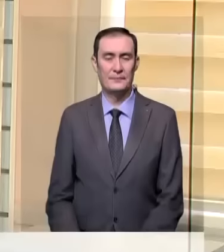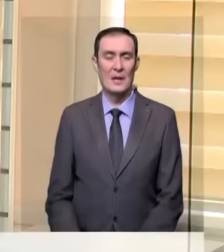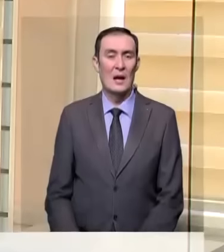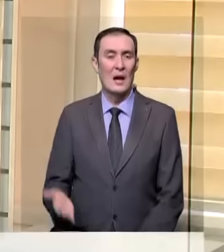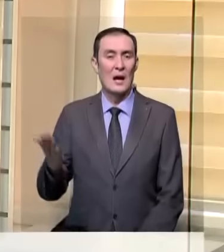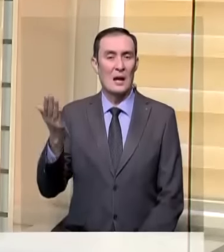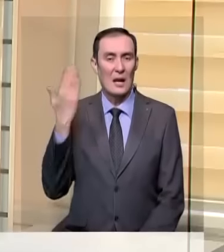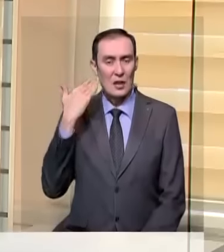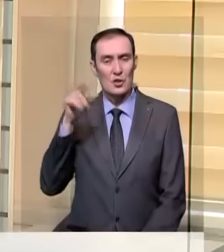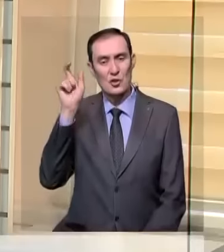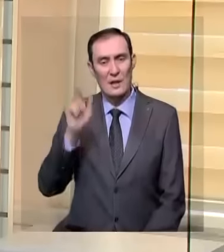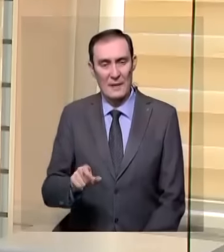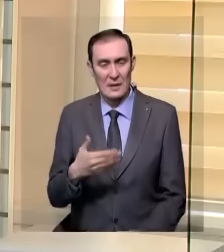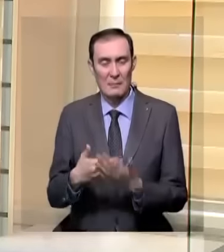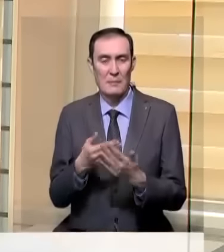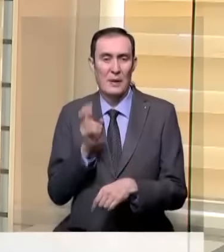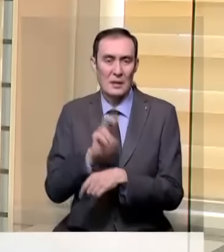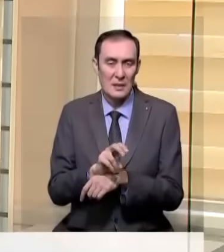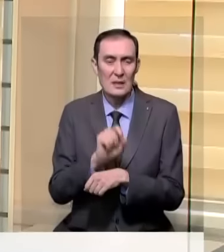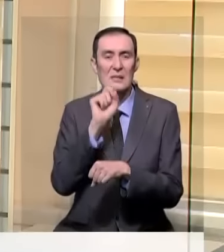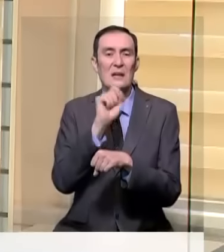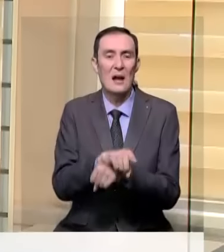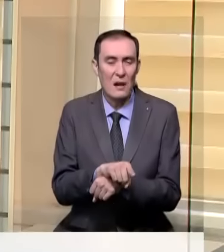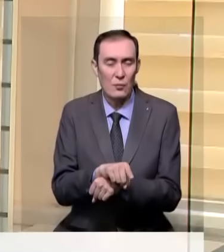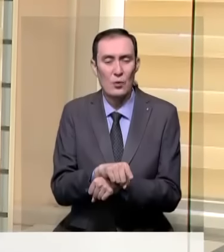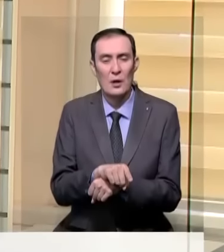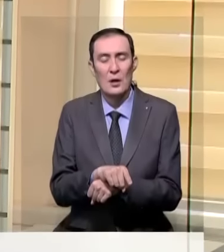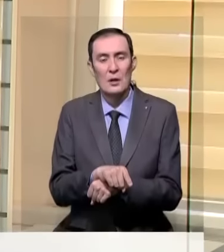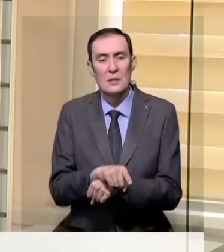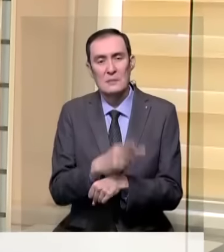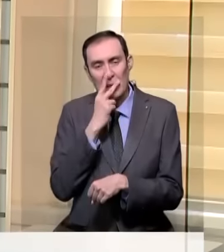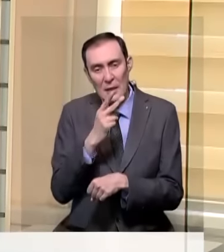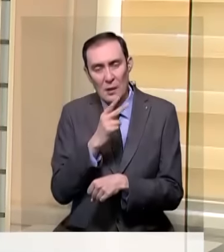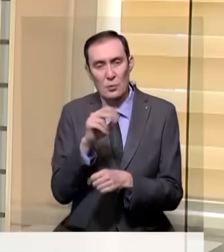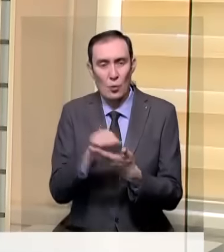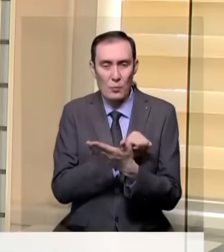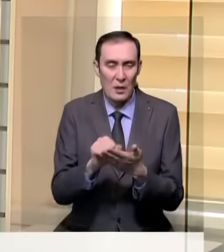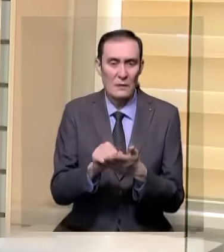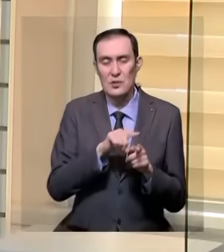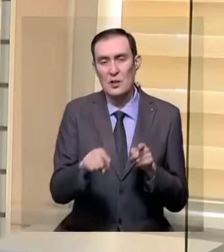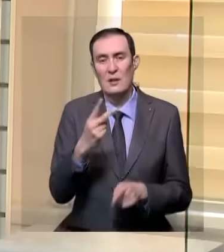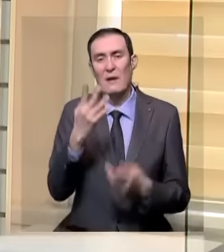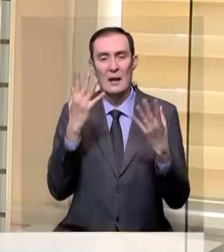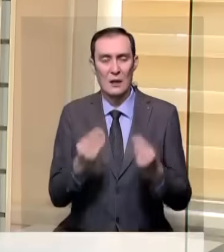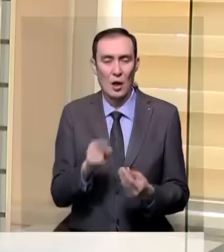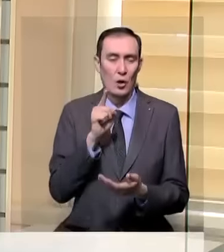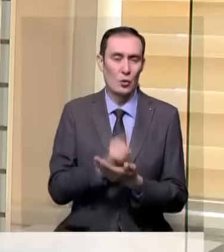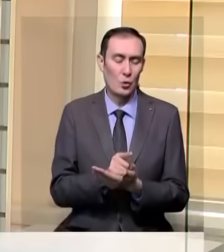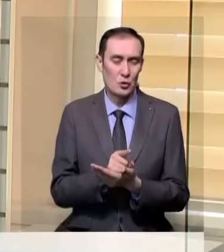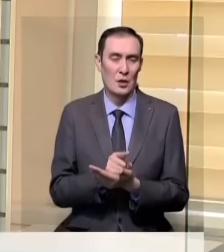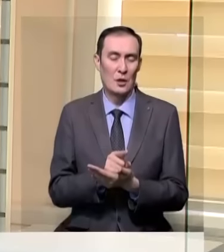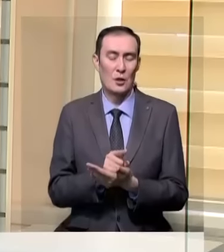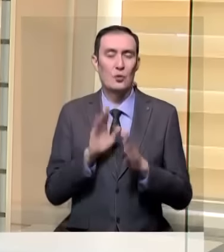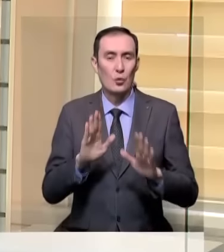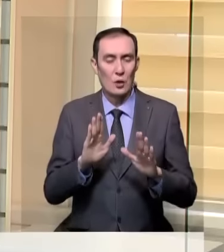раньше исследователь приходил, оставлял заявку, да, смотрел описи, ну это где-то два дня он должен был